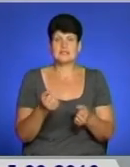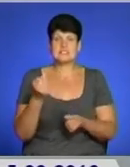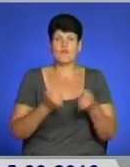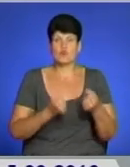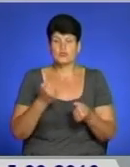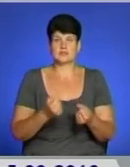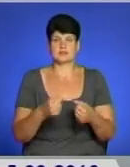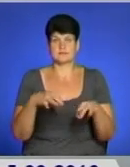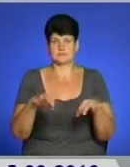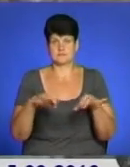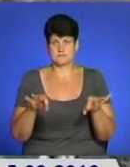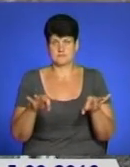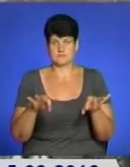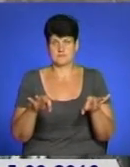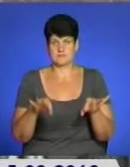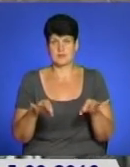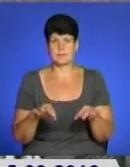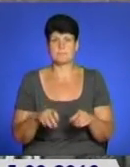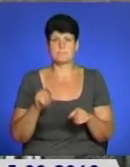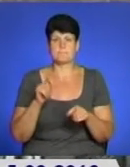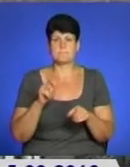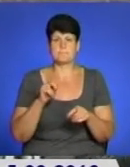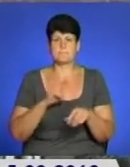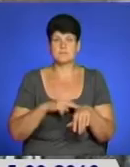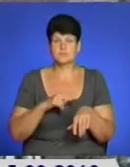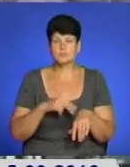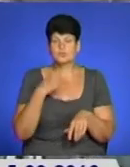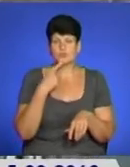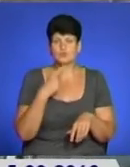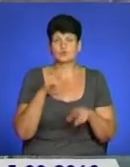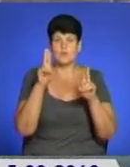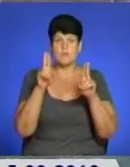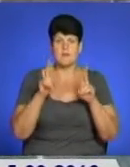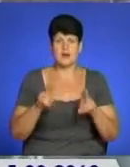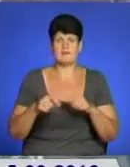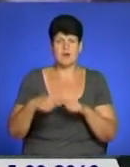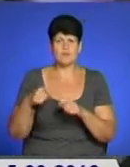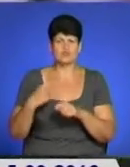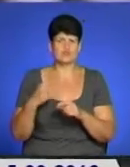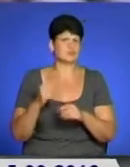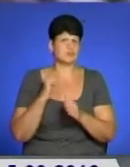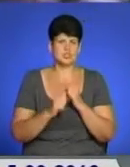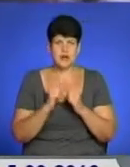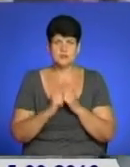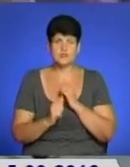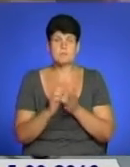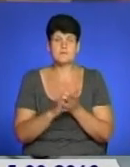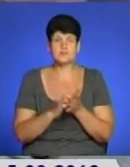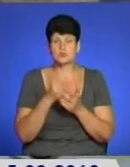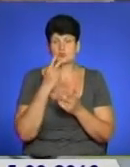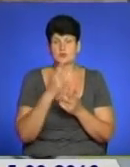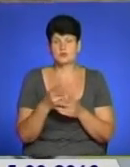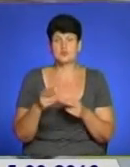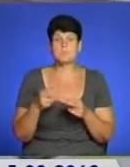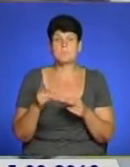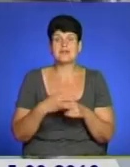водіїв громадського транспорту. Патрульні стверджують, що правила дорожнього руху перевізники порушують часто. Причину вбачають у